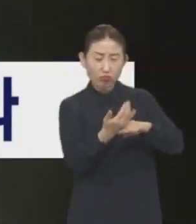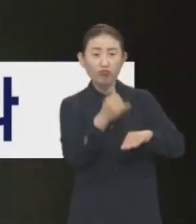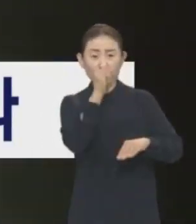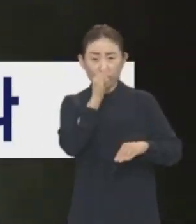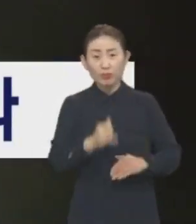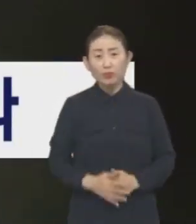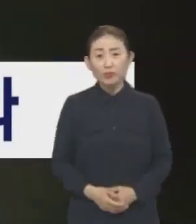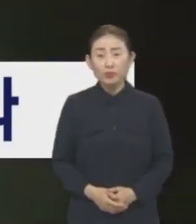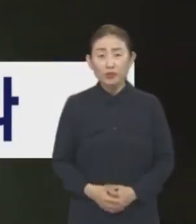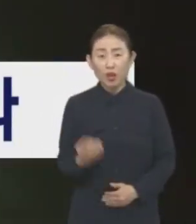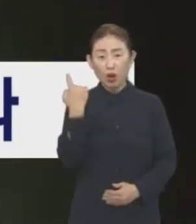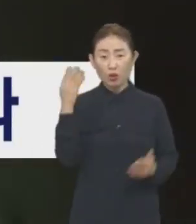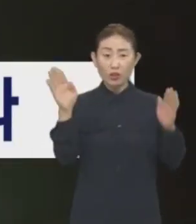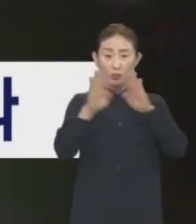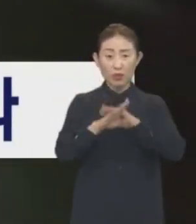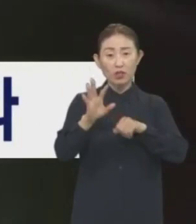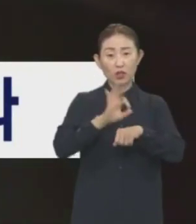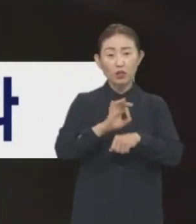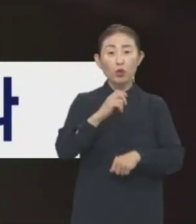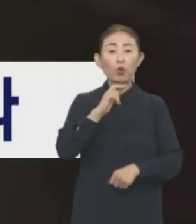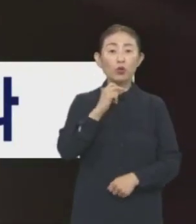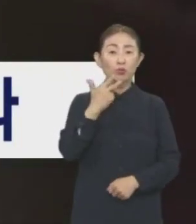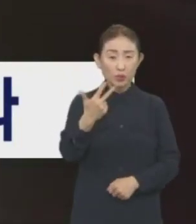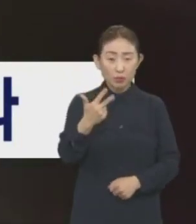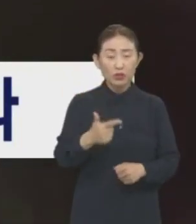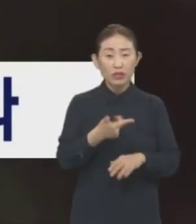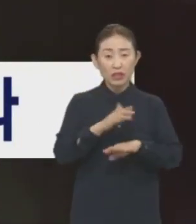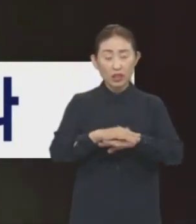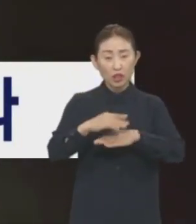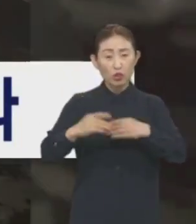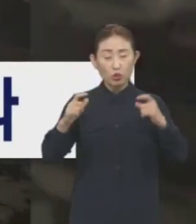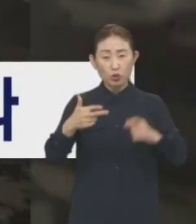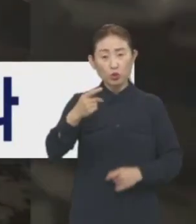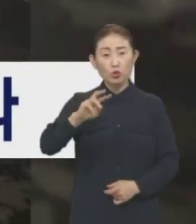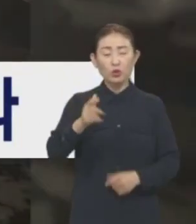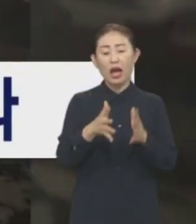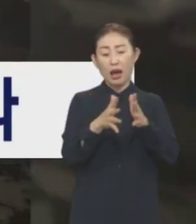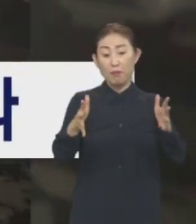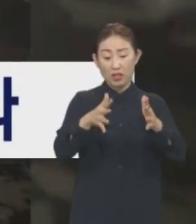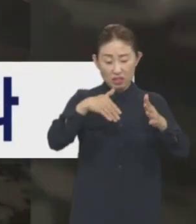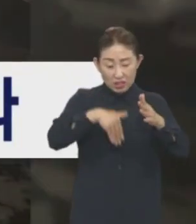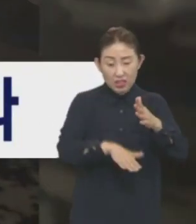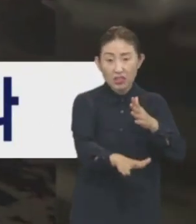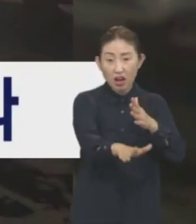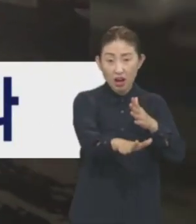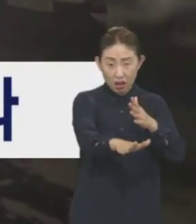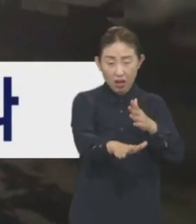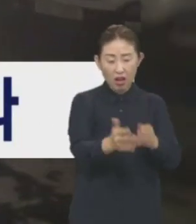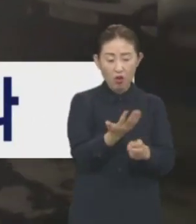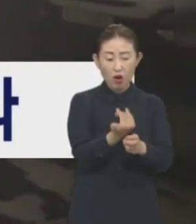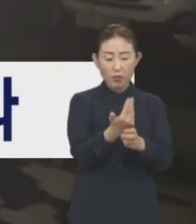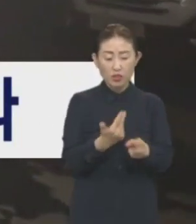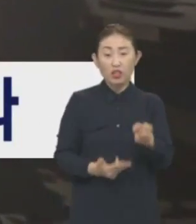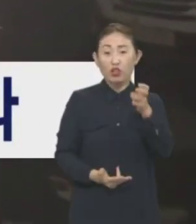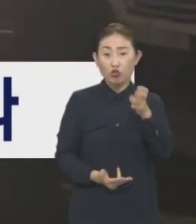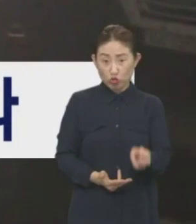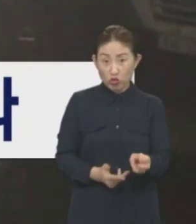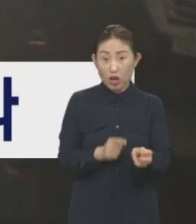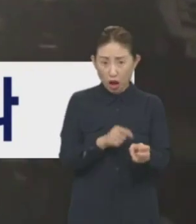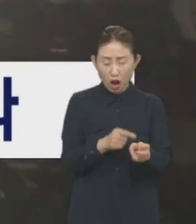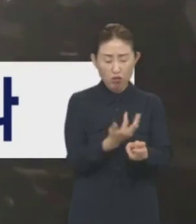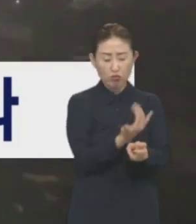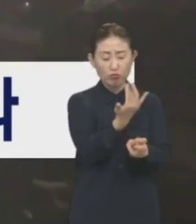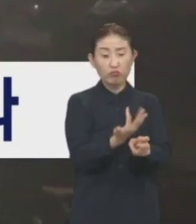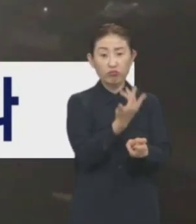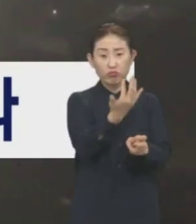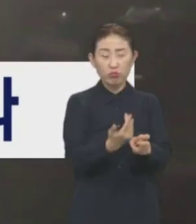탔습니다. 어젯밤 10시 50분쯤에는 대전 대덕구 송촌동의 아파트 단지 지하 주차장에 주차돼 있던 1톤 화물차에서 불이